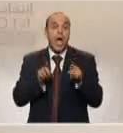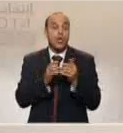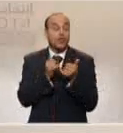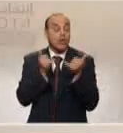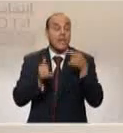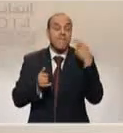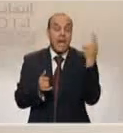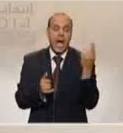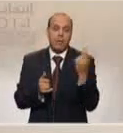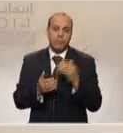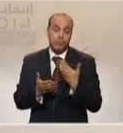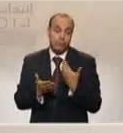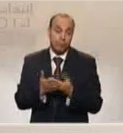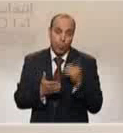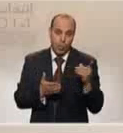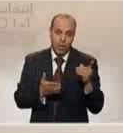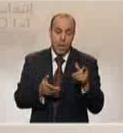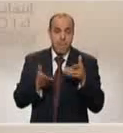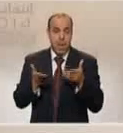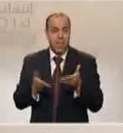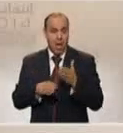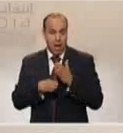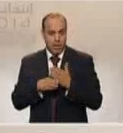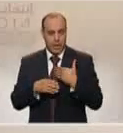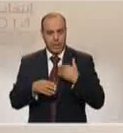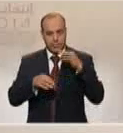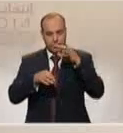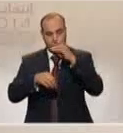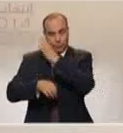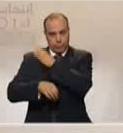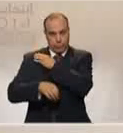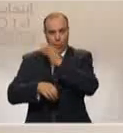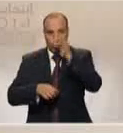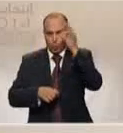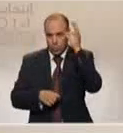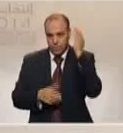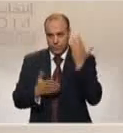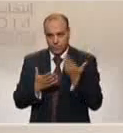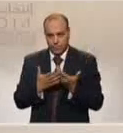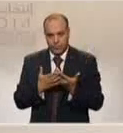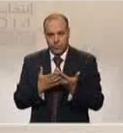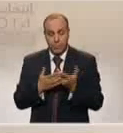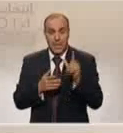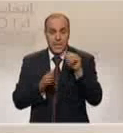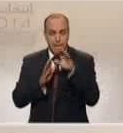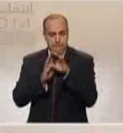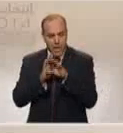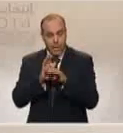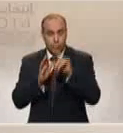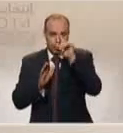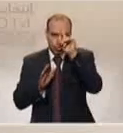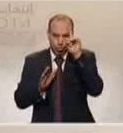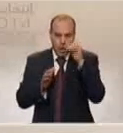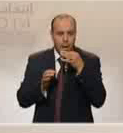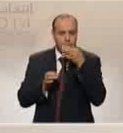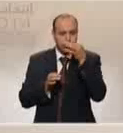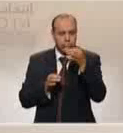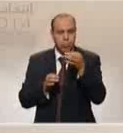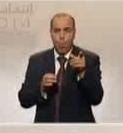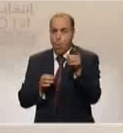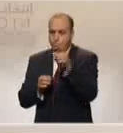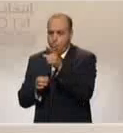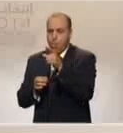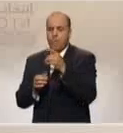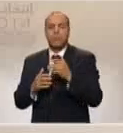دوليه كبيره بهذه المؤهلات اترشح لقياده تونس وعندي برنامج بحول الله يعبر عن تطلعاتكم